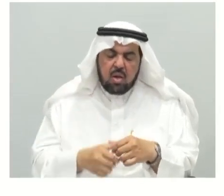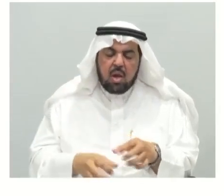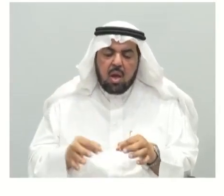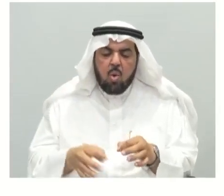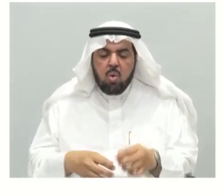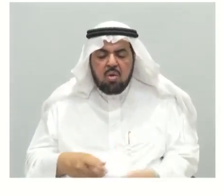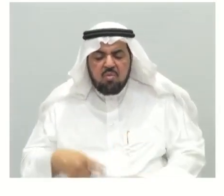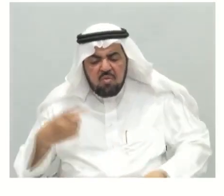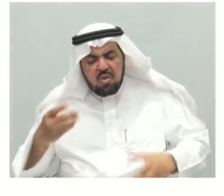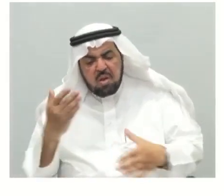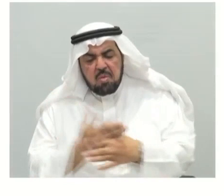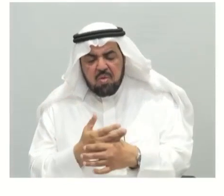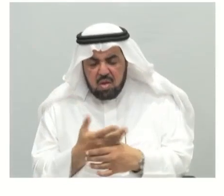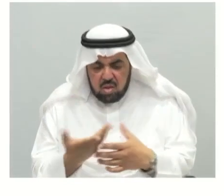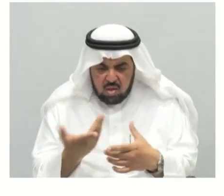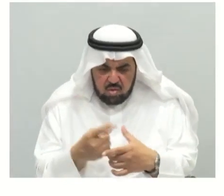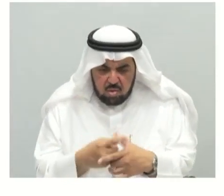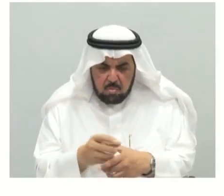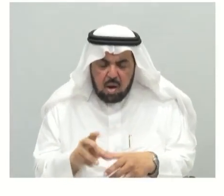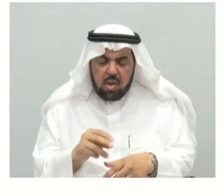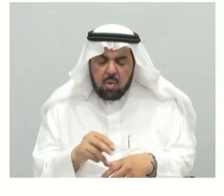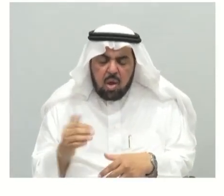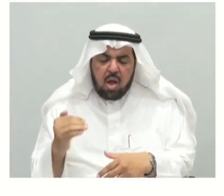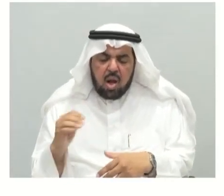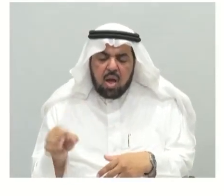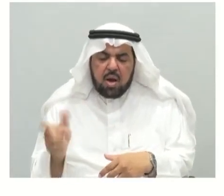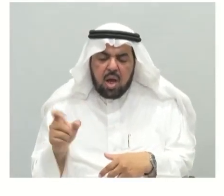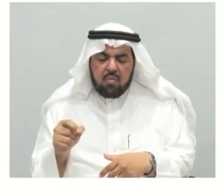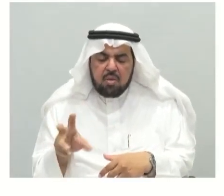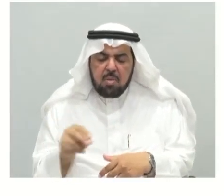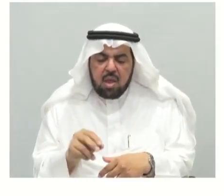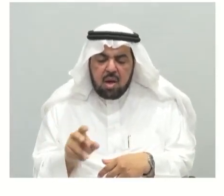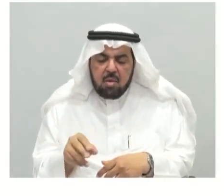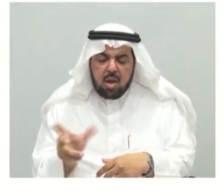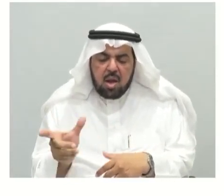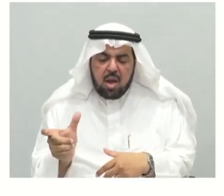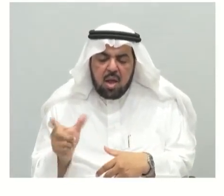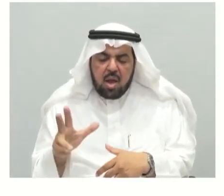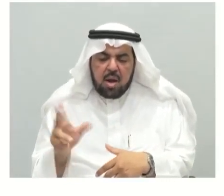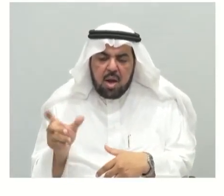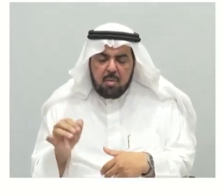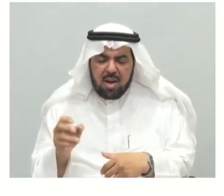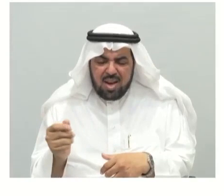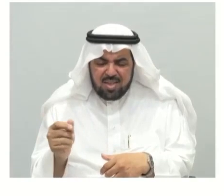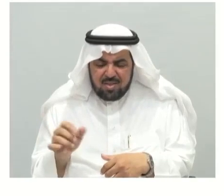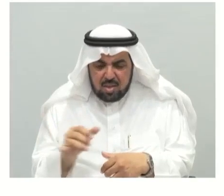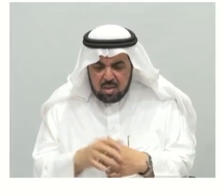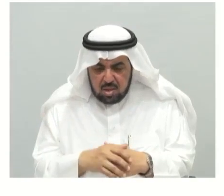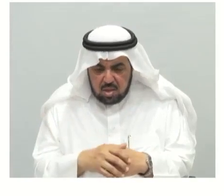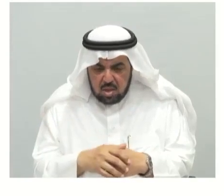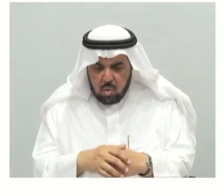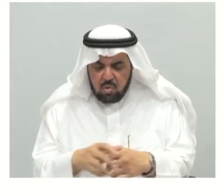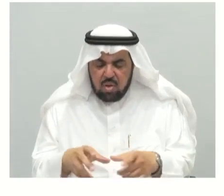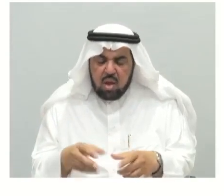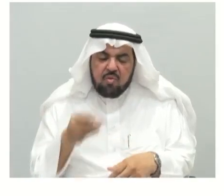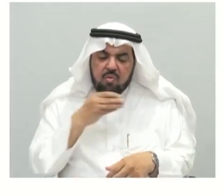مكون فرضيه بعض انواع الخنافس تبدو مثل النمل تبدو مثل النمل كون فرضيه عن